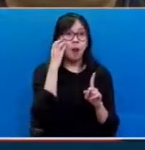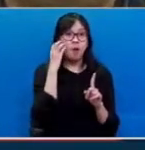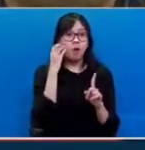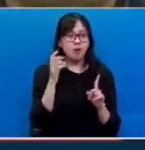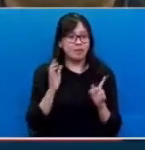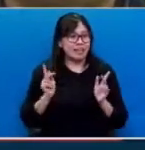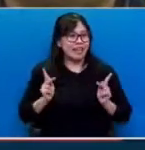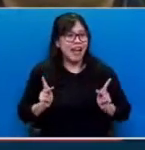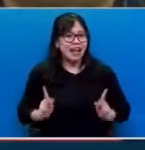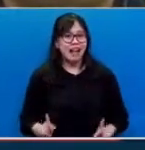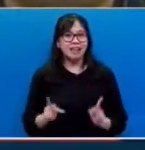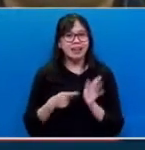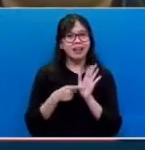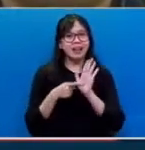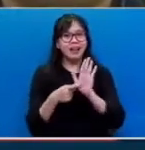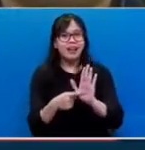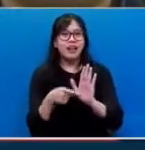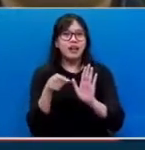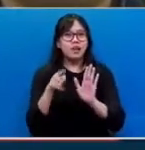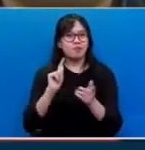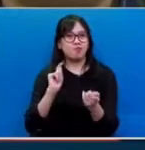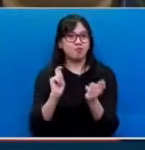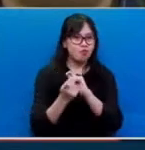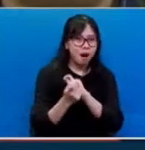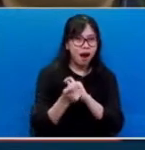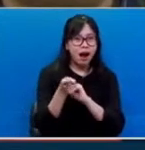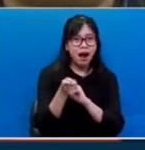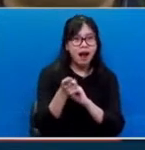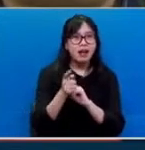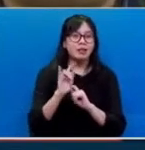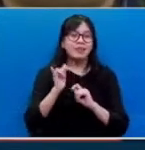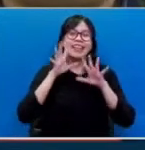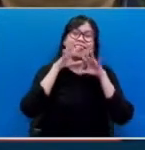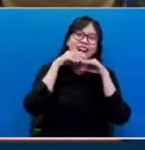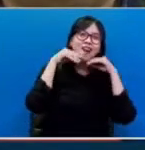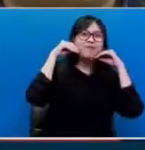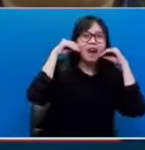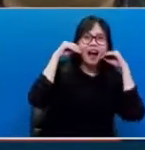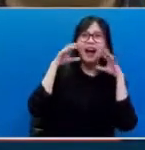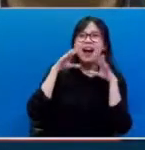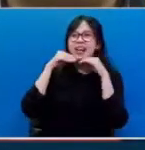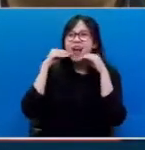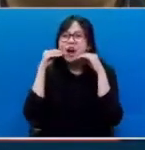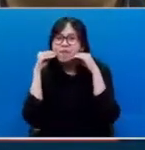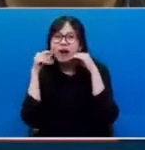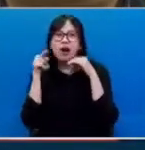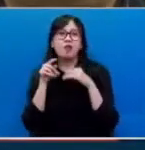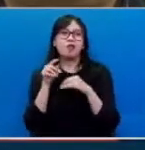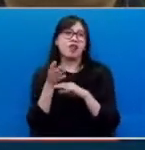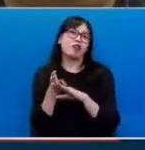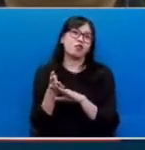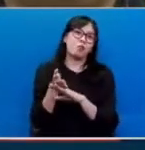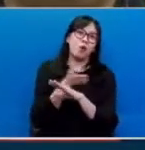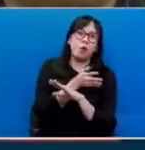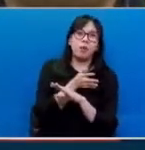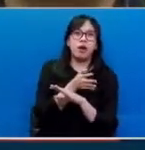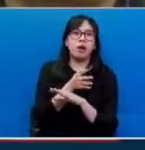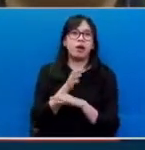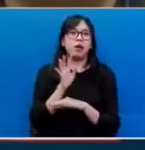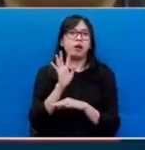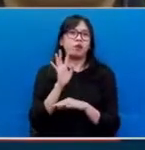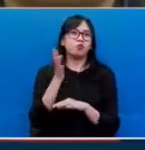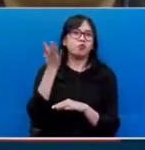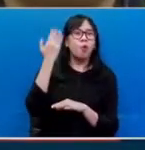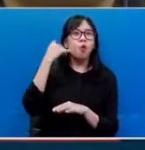eh apa eh eh ramah terhadap publik ya bukan eh berkaitan dengan apa yang